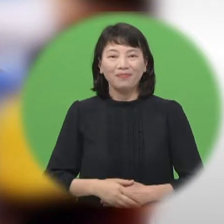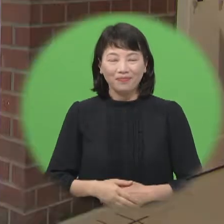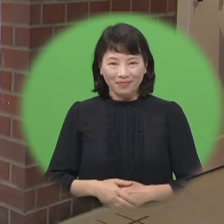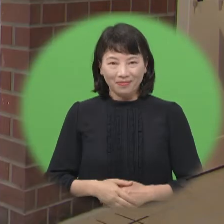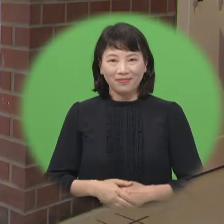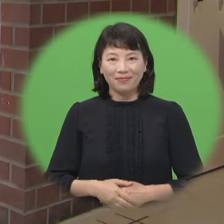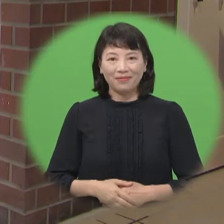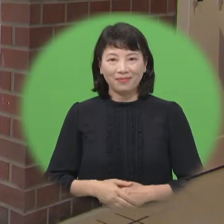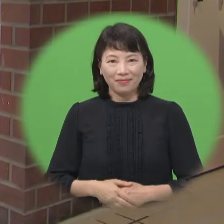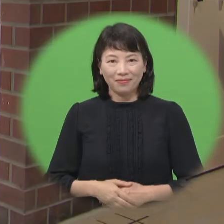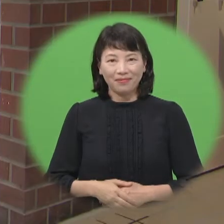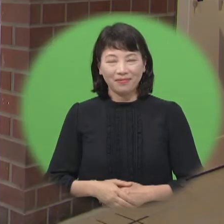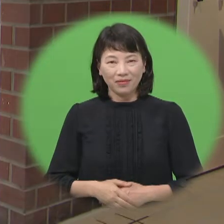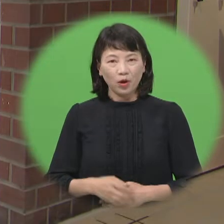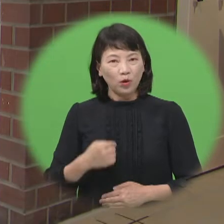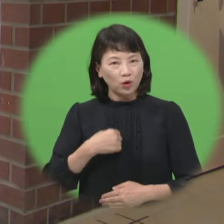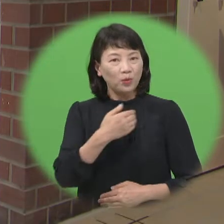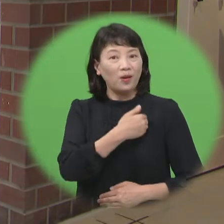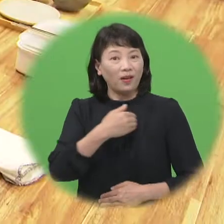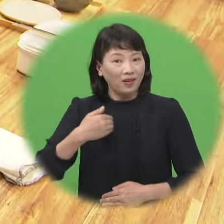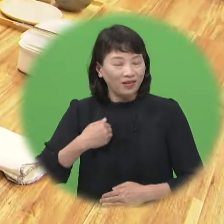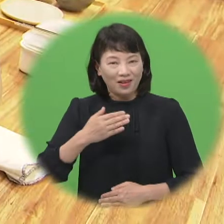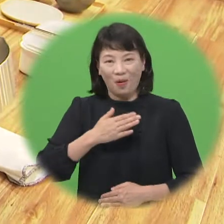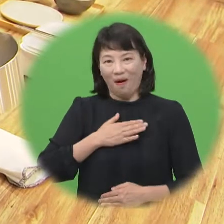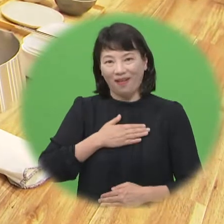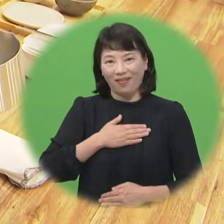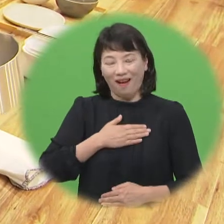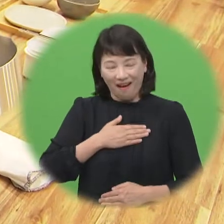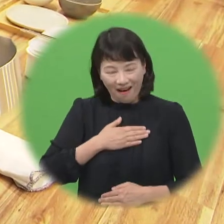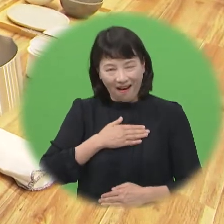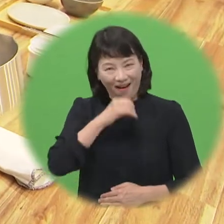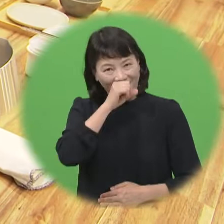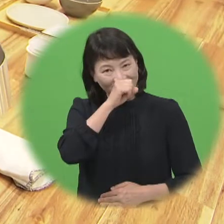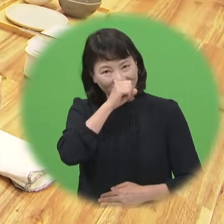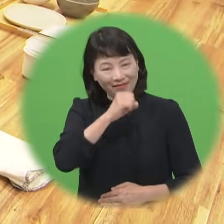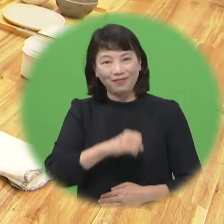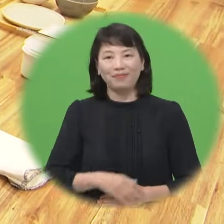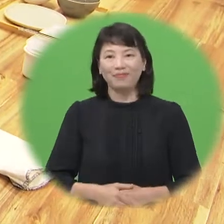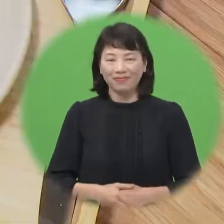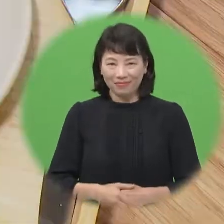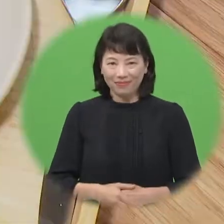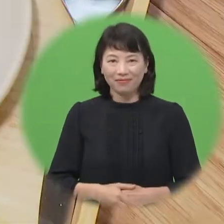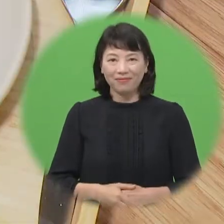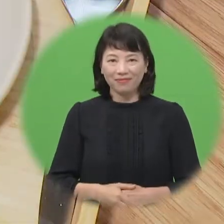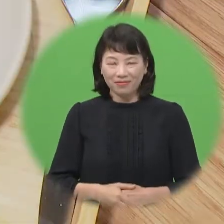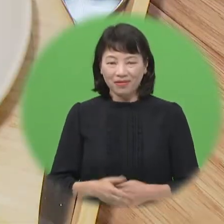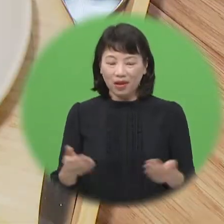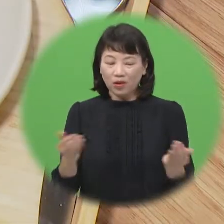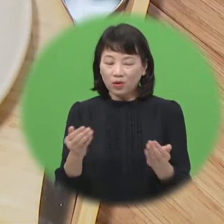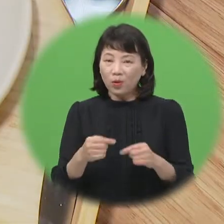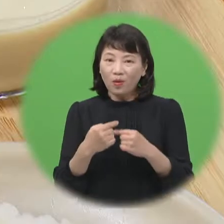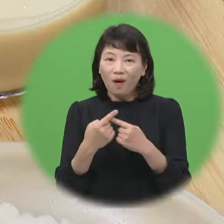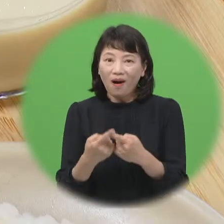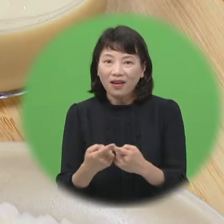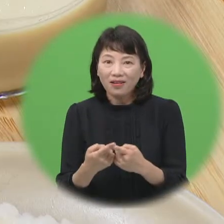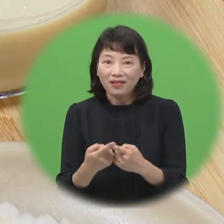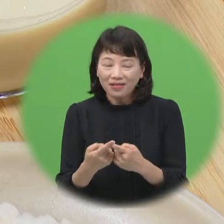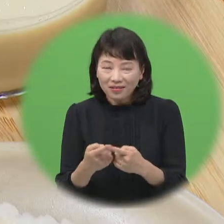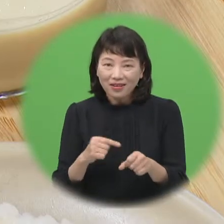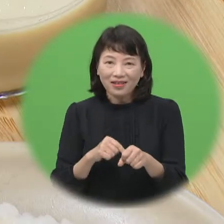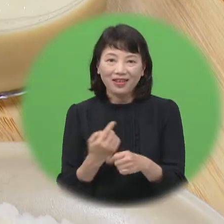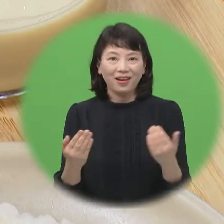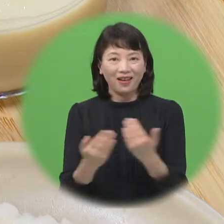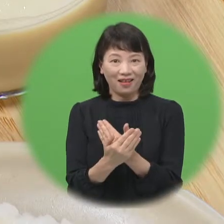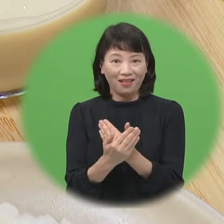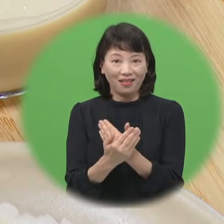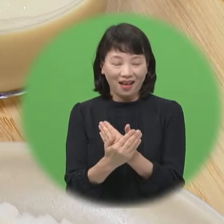。自分の可能性を見出せたこともとても大きかったですし、あとは参加しなければやはり出会えなかったこ